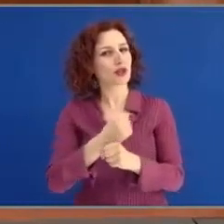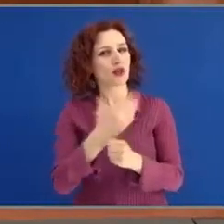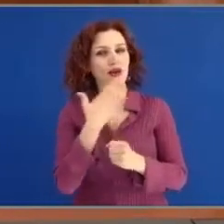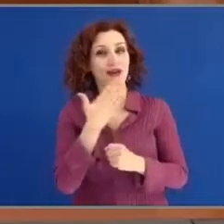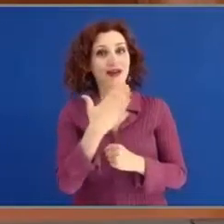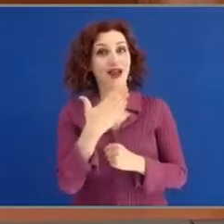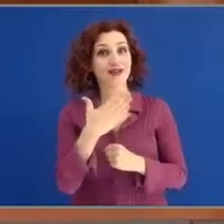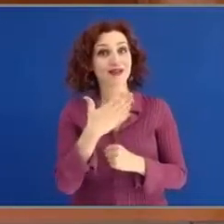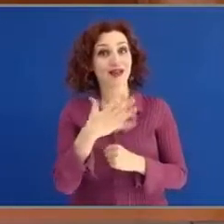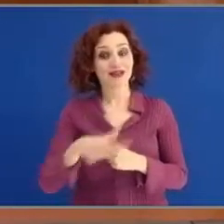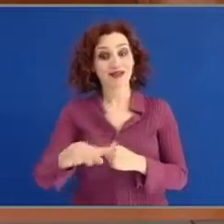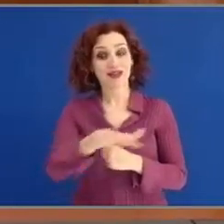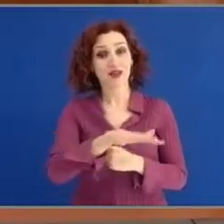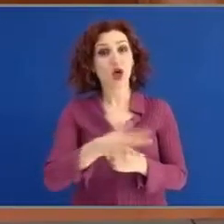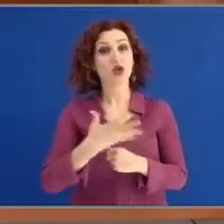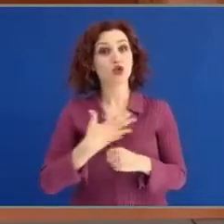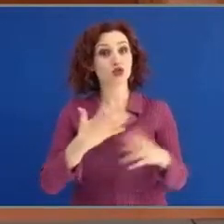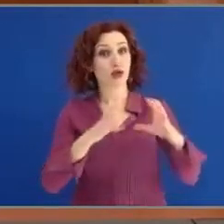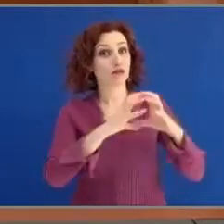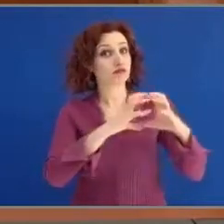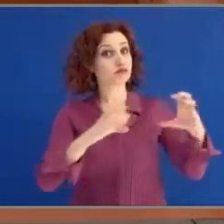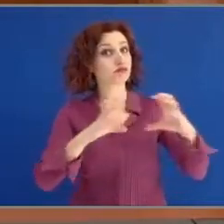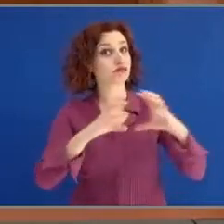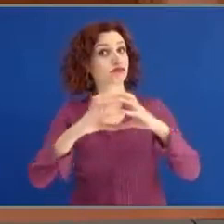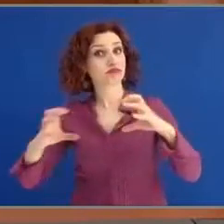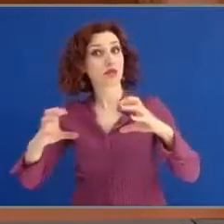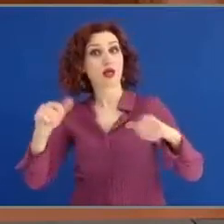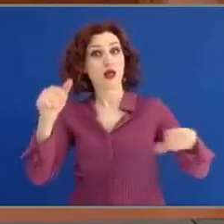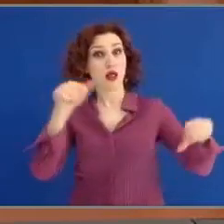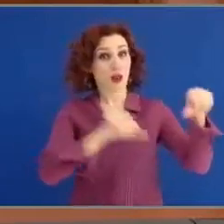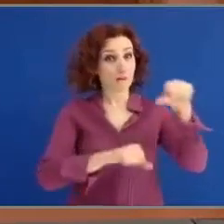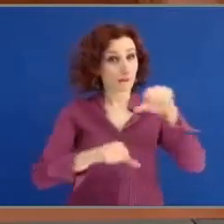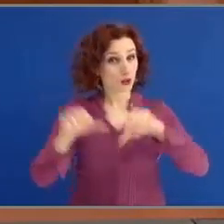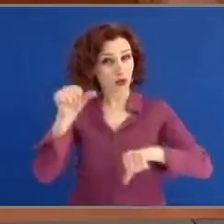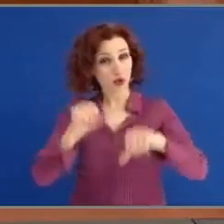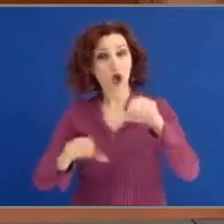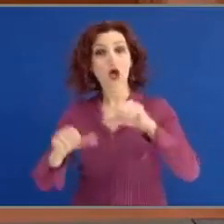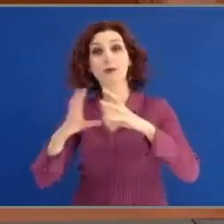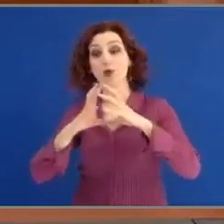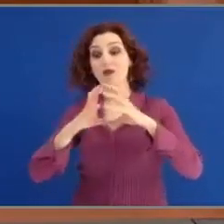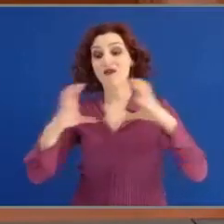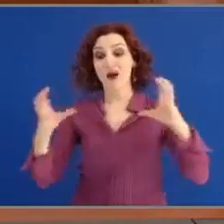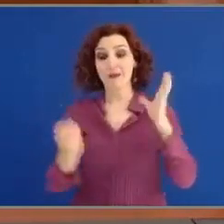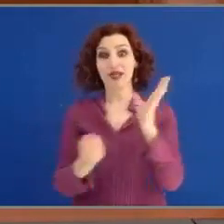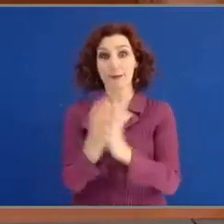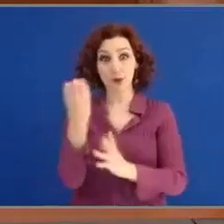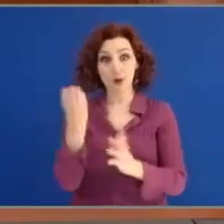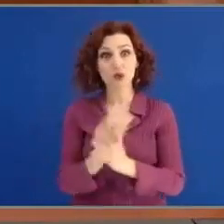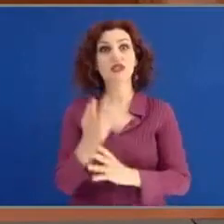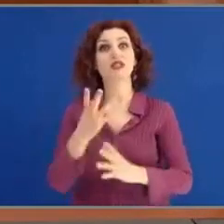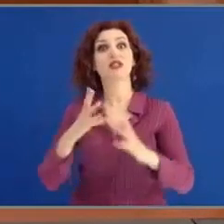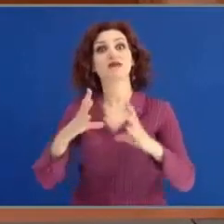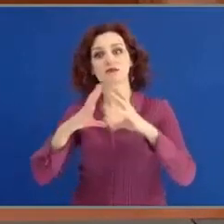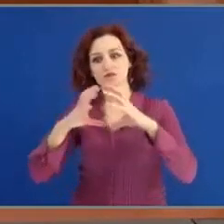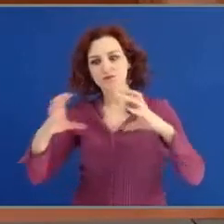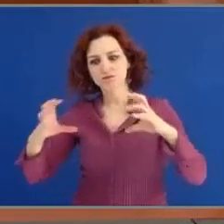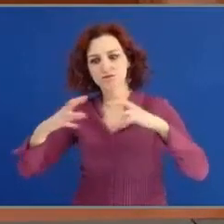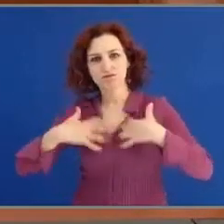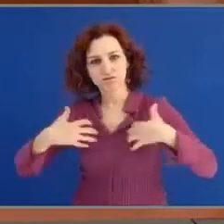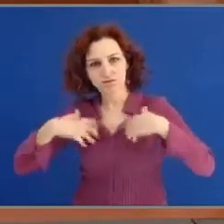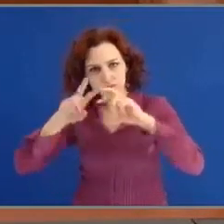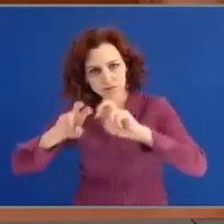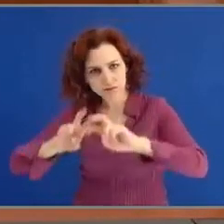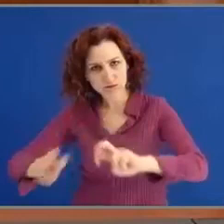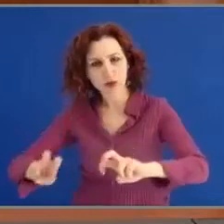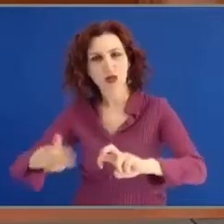di sedi non solo di laboratorio ma anche produttive di carattere scientifico. Quindi noi stiamo seguendo con molta attenzione